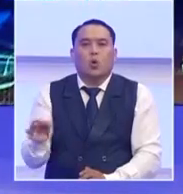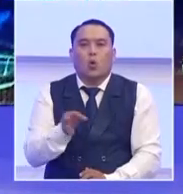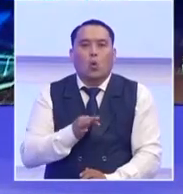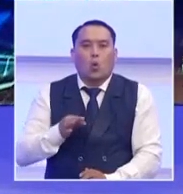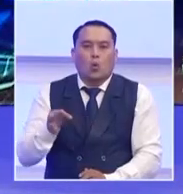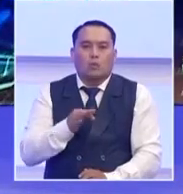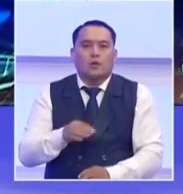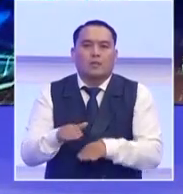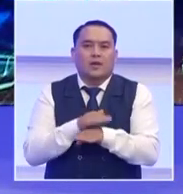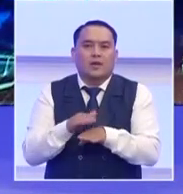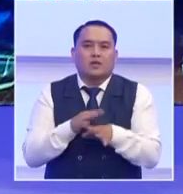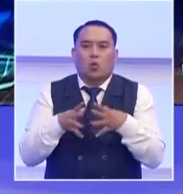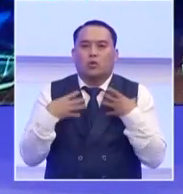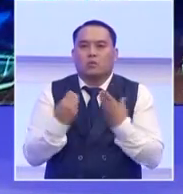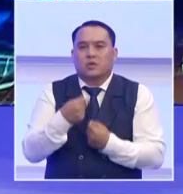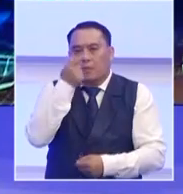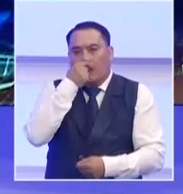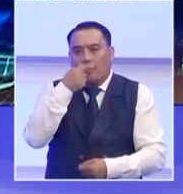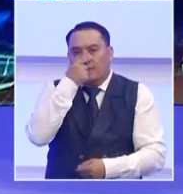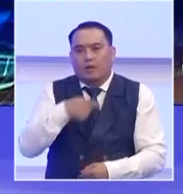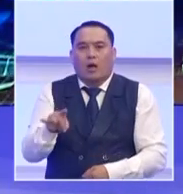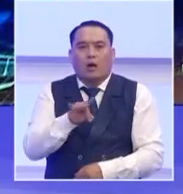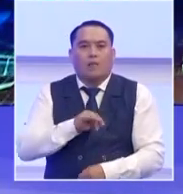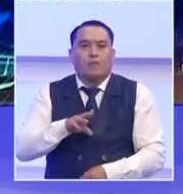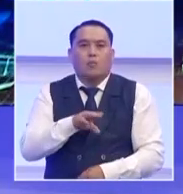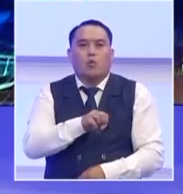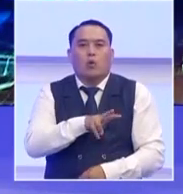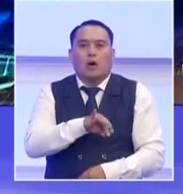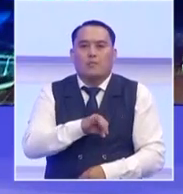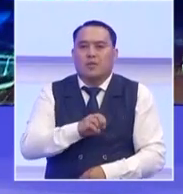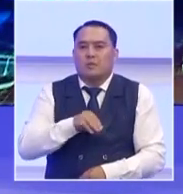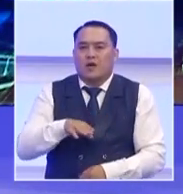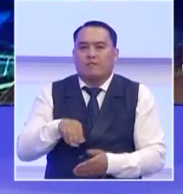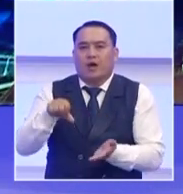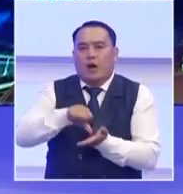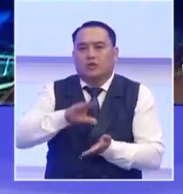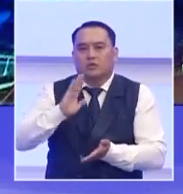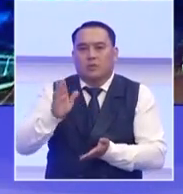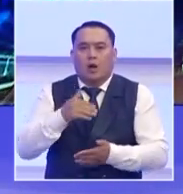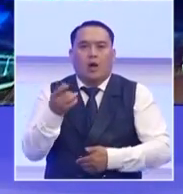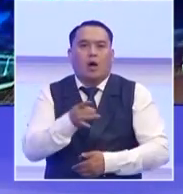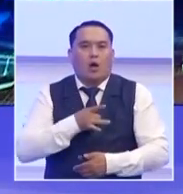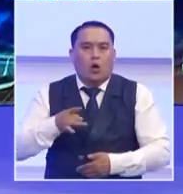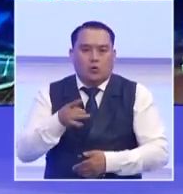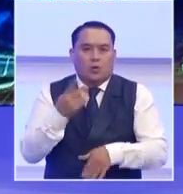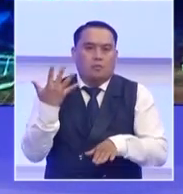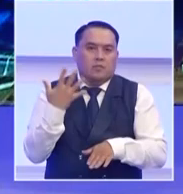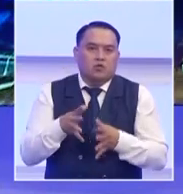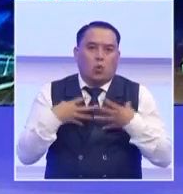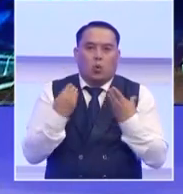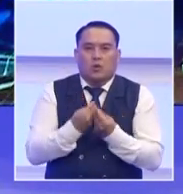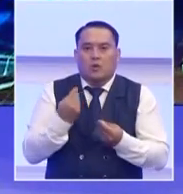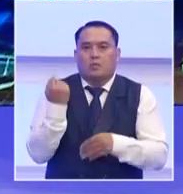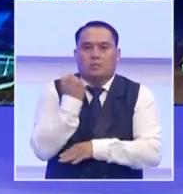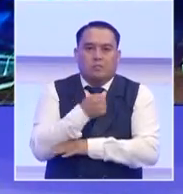Облыстық мерейлі отбасы байқауына Панфилов ауданынан Мұхаммед Бековтер әулеті қатысады. Бұл шаңырақ аудандық сайысқа қатысқан 5 отбасының